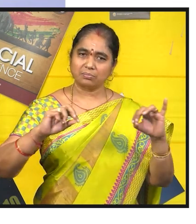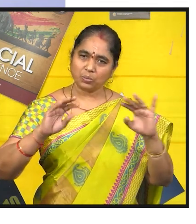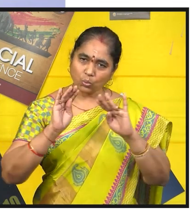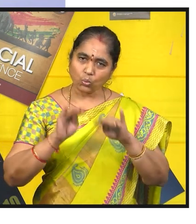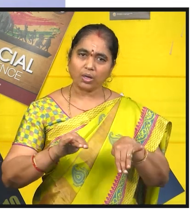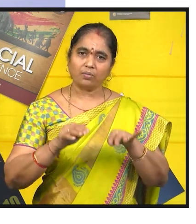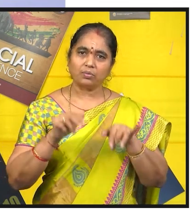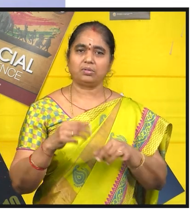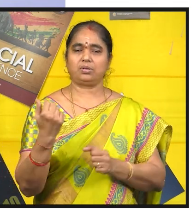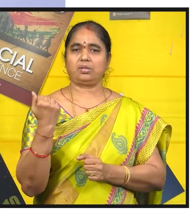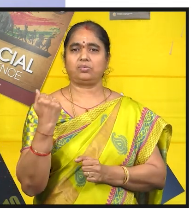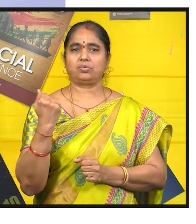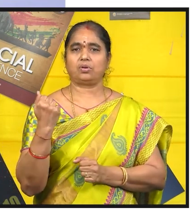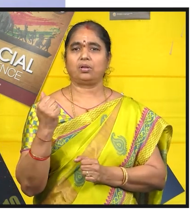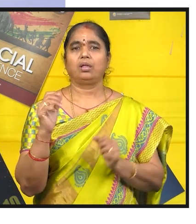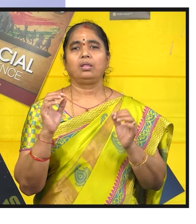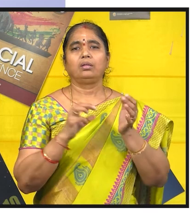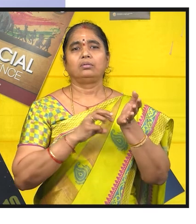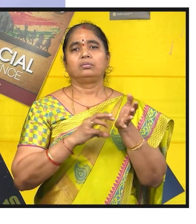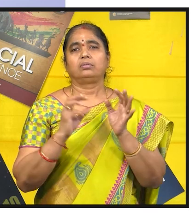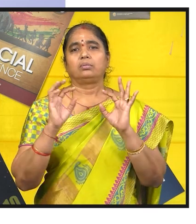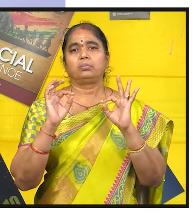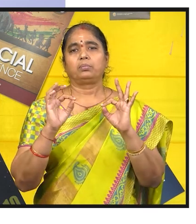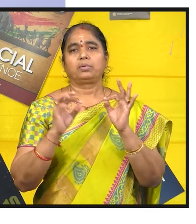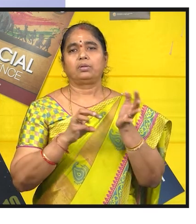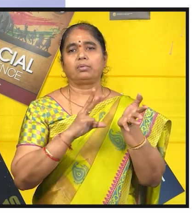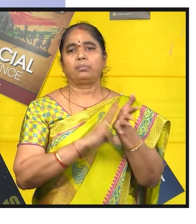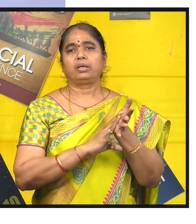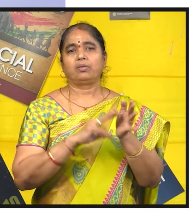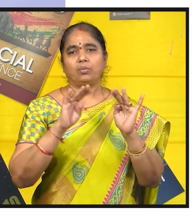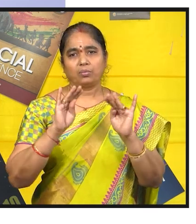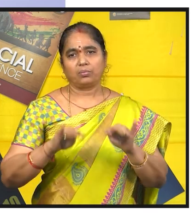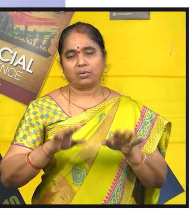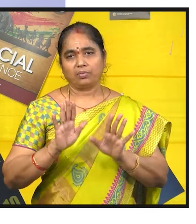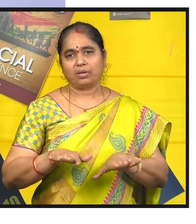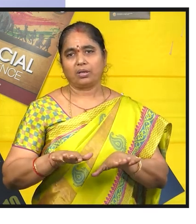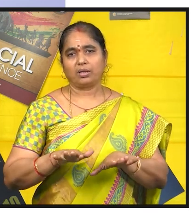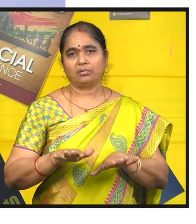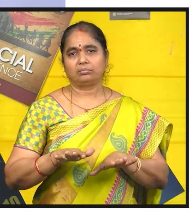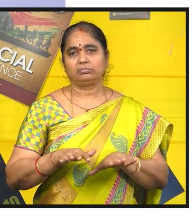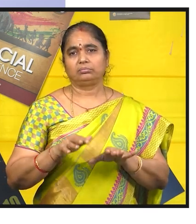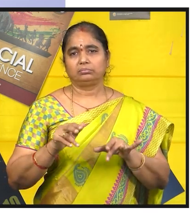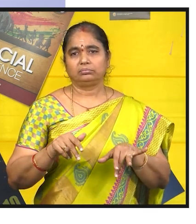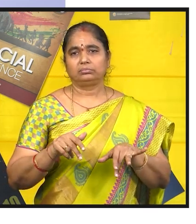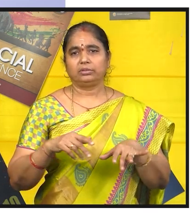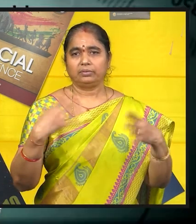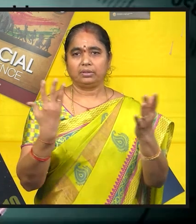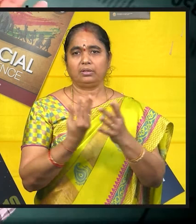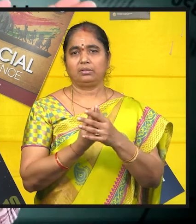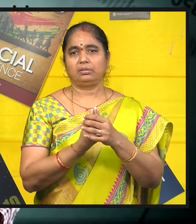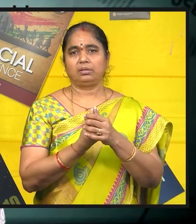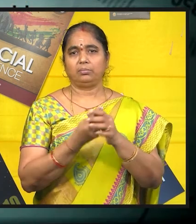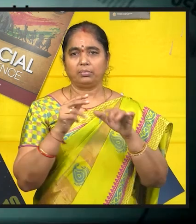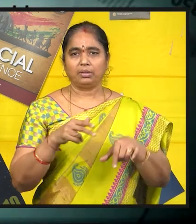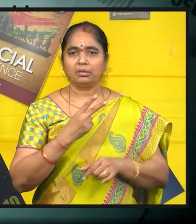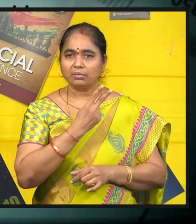கடைசியாக இவற்றினுடைய உருகு நிலையானது தூய உலோகத்தை விட மிக மிக குறைவாக இருக்கிறது. ஆக இவைகள்